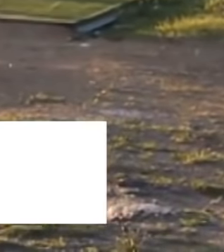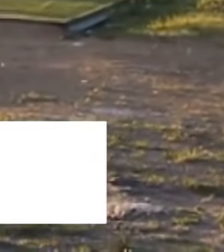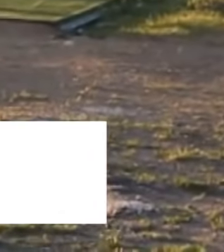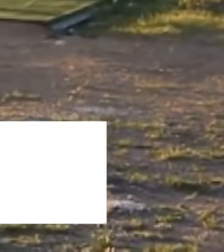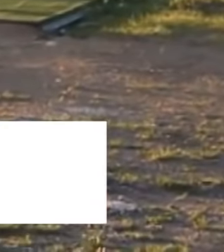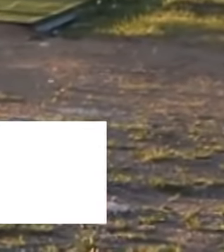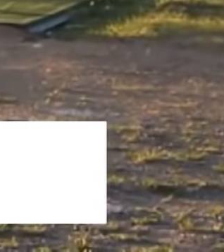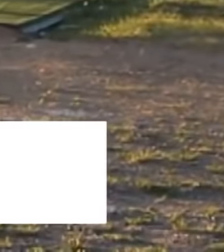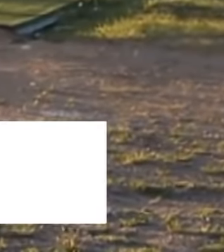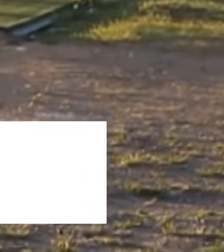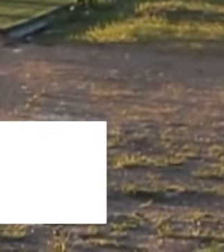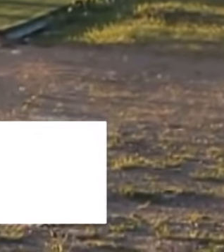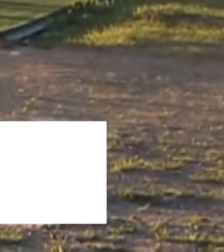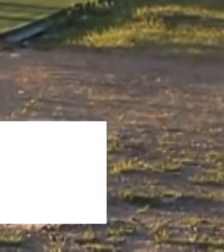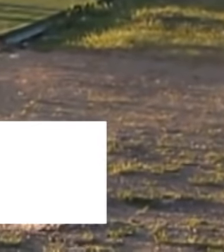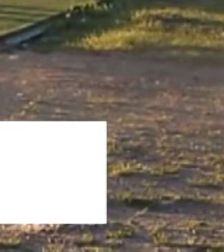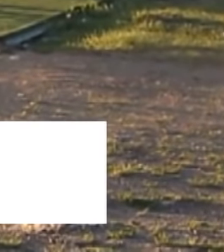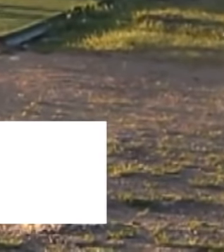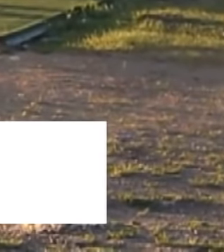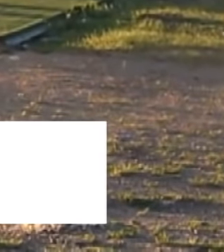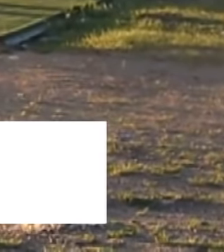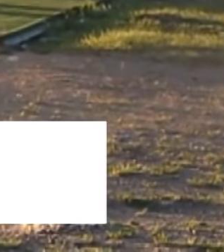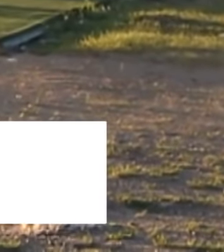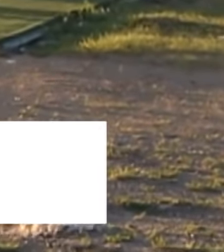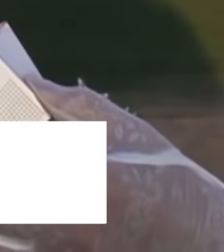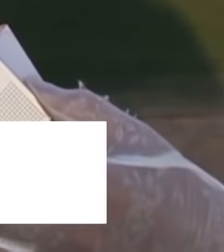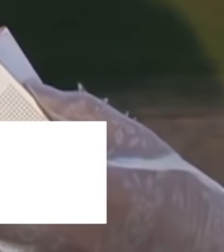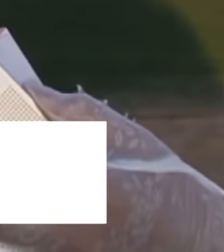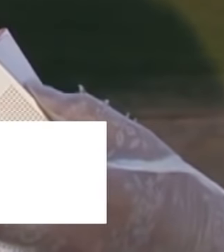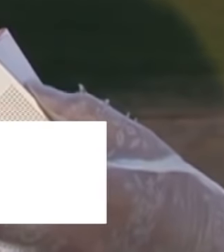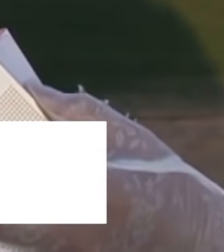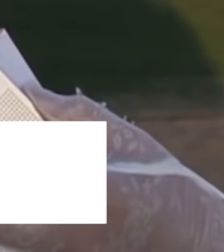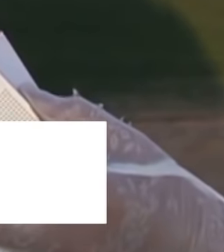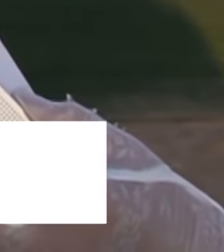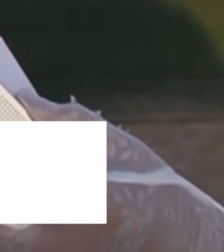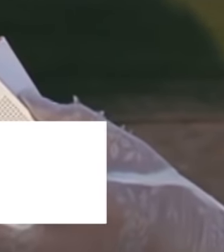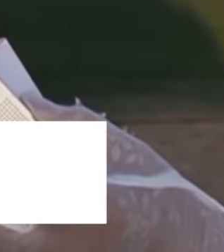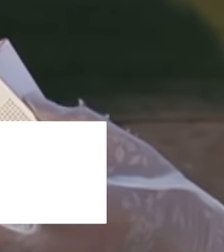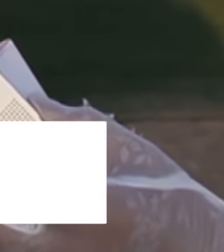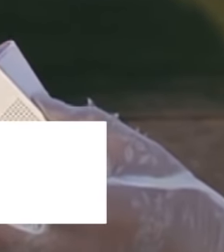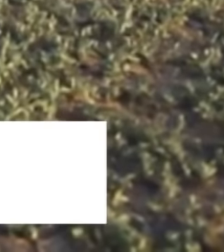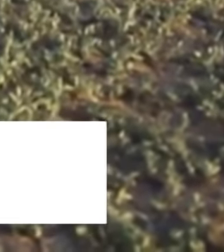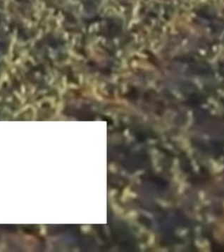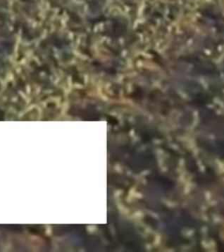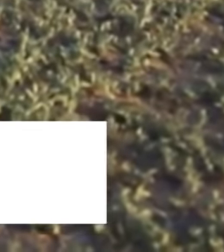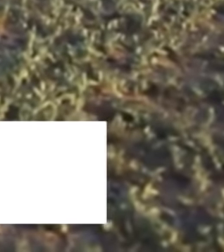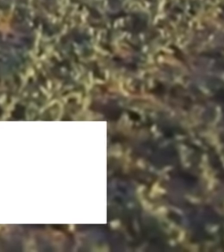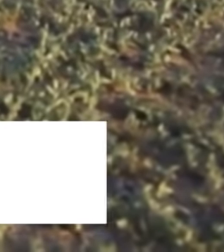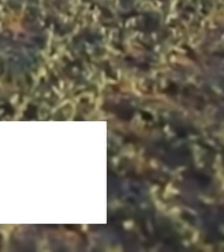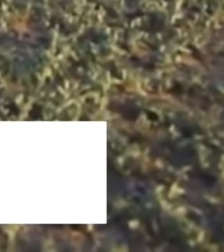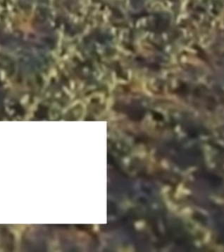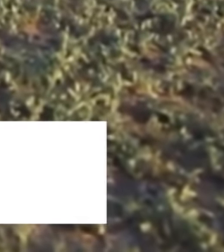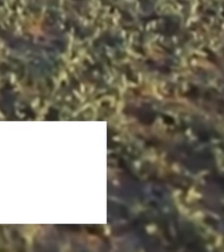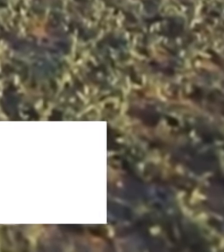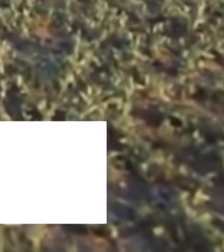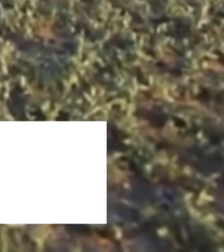1-2 метрээс бүр илүү зайтай байдаг учраас контакт үүсдэггүй хүүхэд багчуудад тоглоход маш тохиромжтой спорт юм аа.